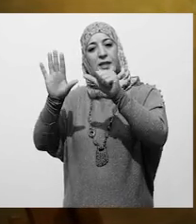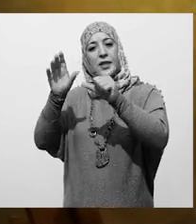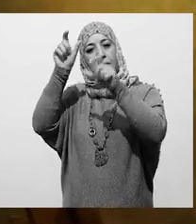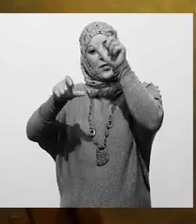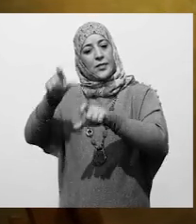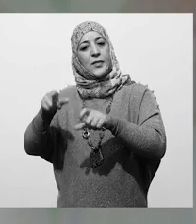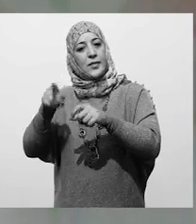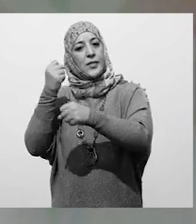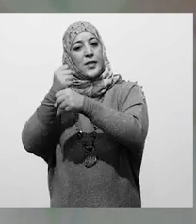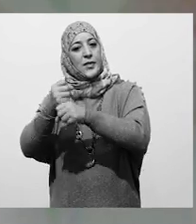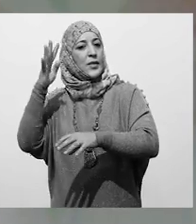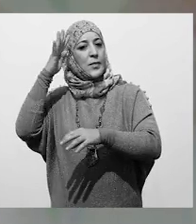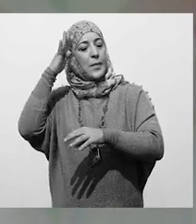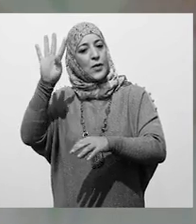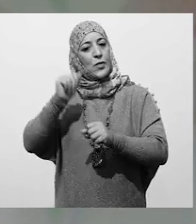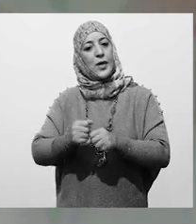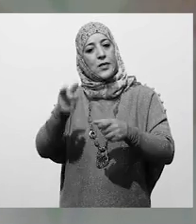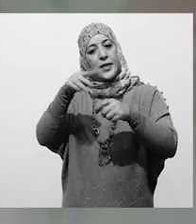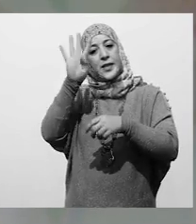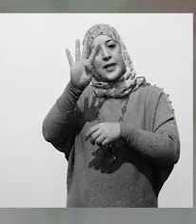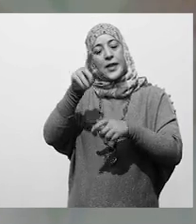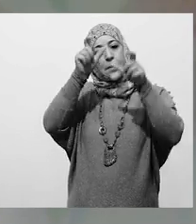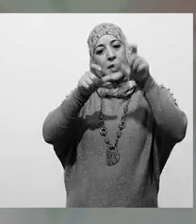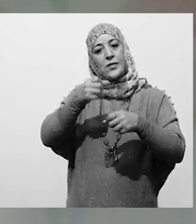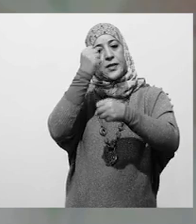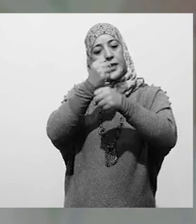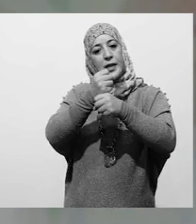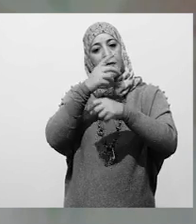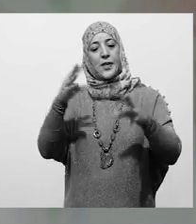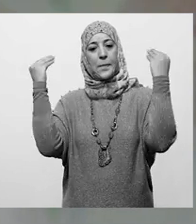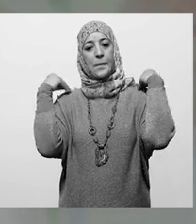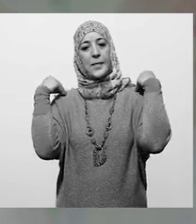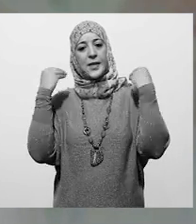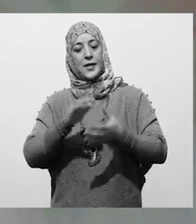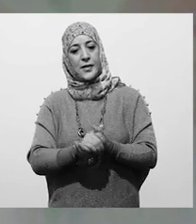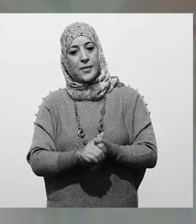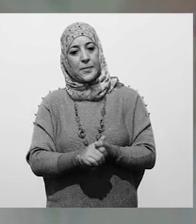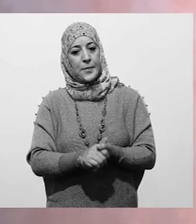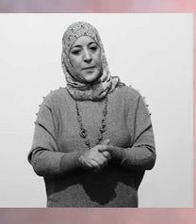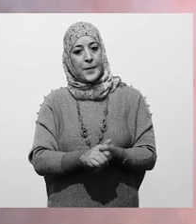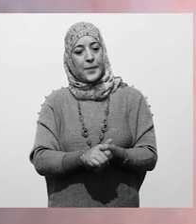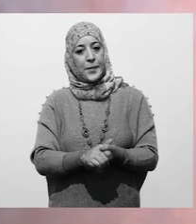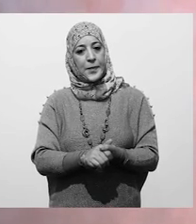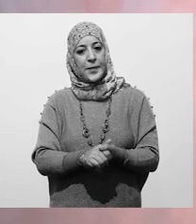6 enquêteurs travaillent à Manouba et 4 travaillent à Bizerte.